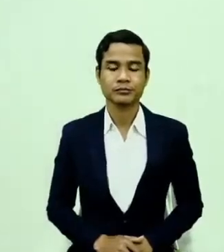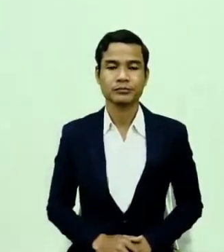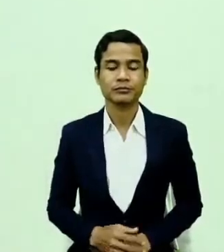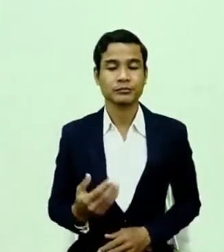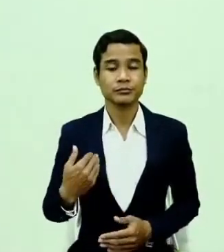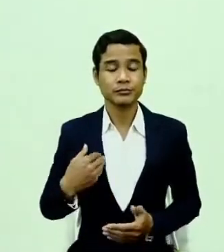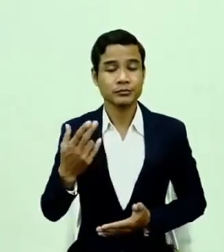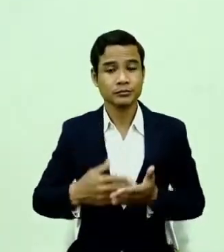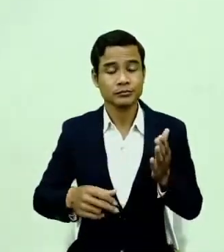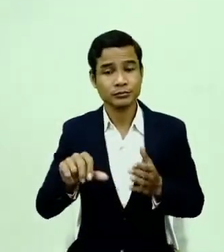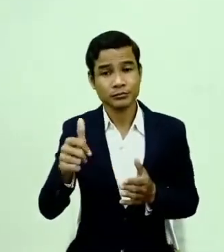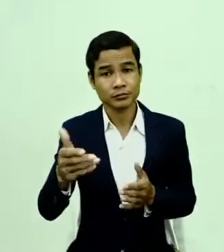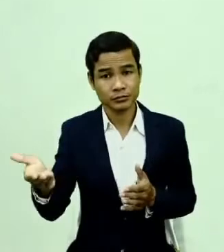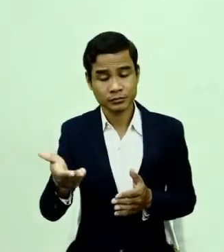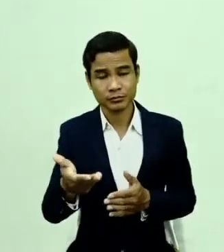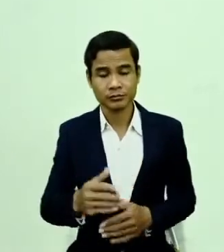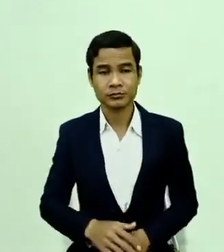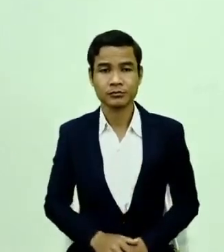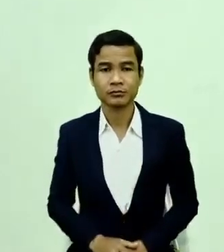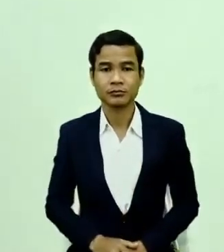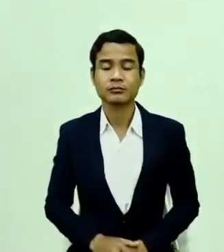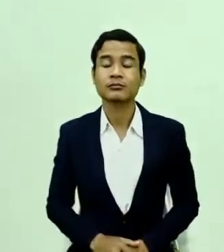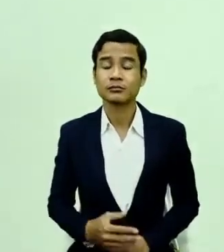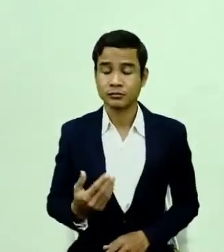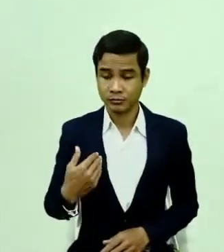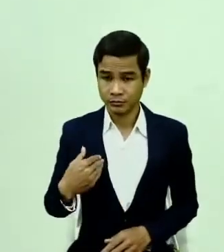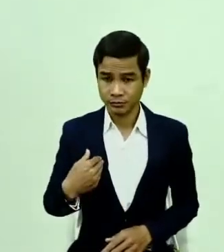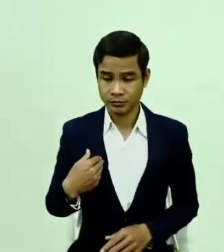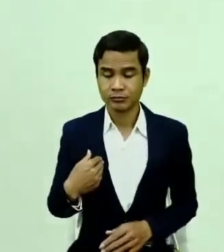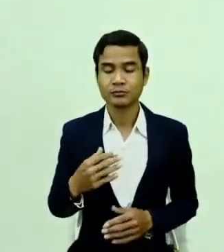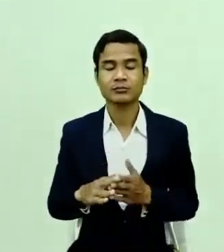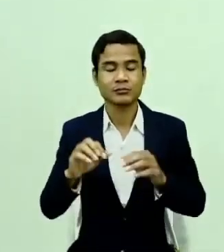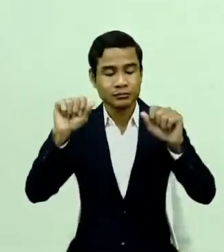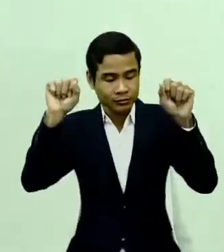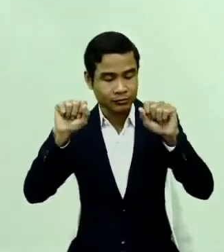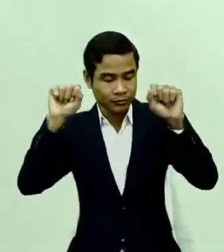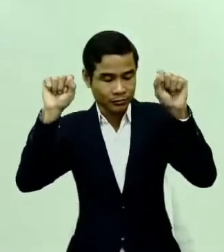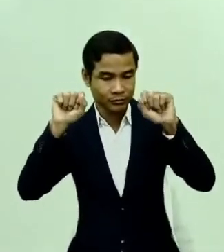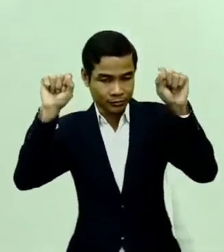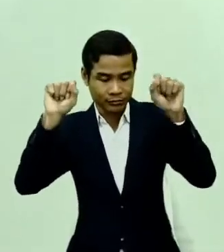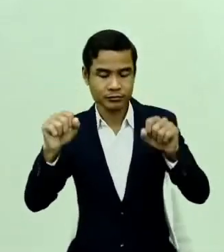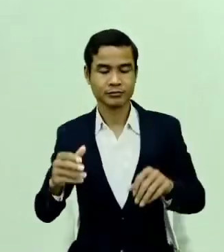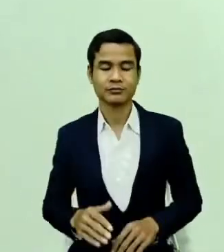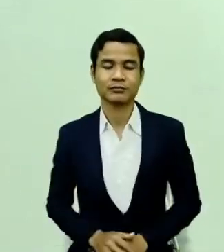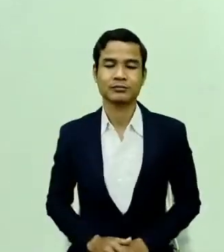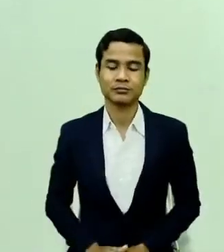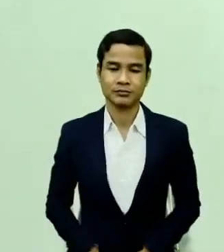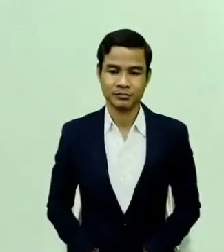មានអីទៀតអីកូនហ៎មានការហាត់កីឡា